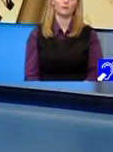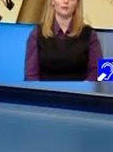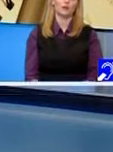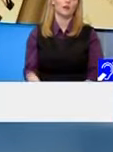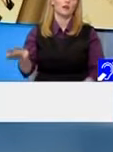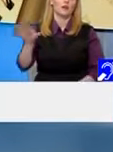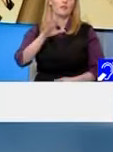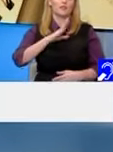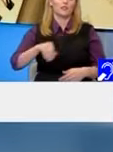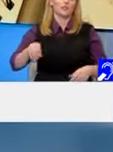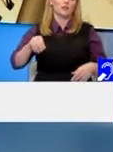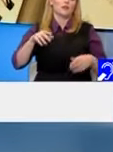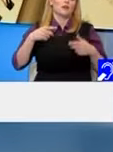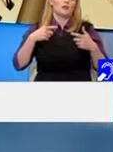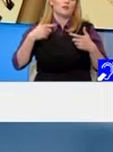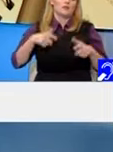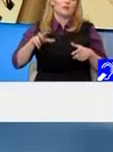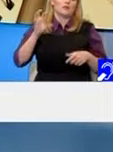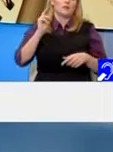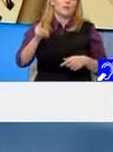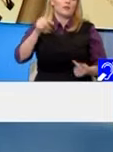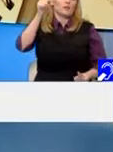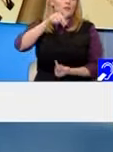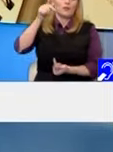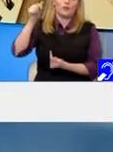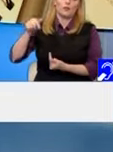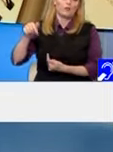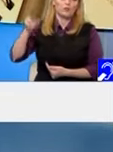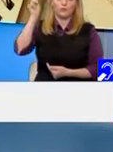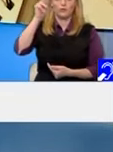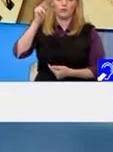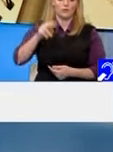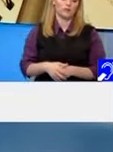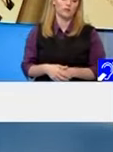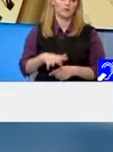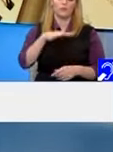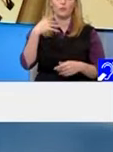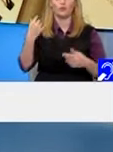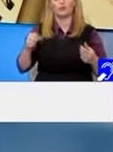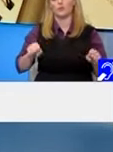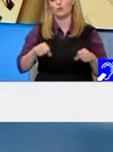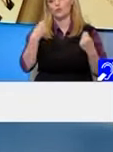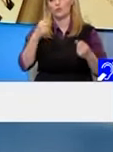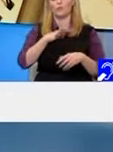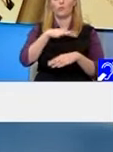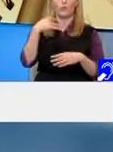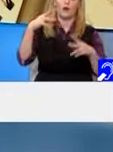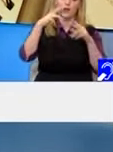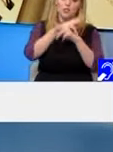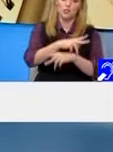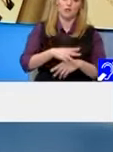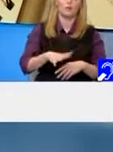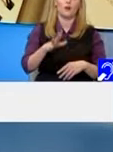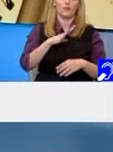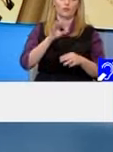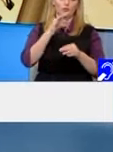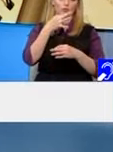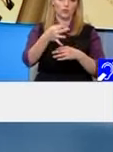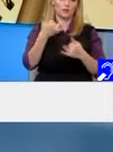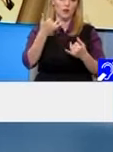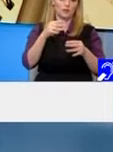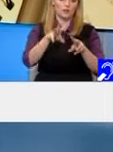Testele de bacalaureat nu corespund curiculei școlare și a fost întocmită cu grave erori. Acuzațiile vin din partea opoziției parlamentare, care